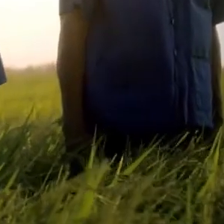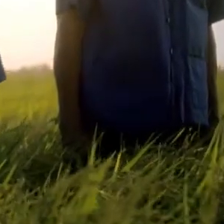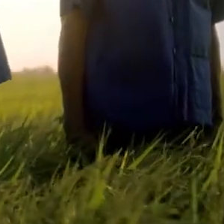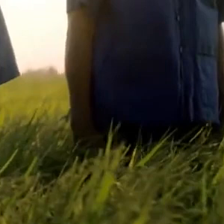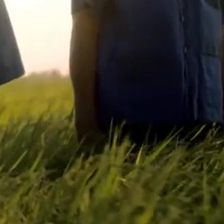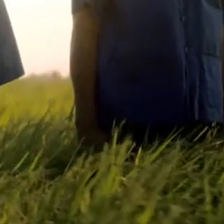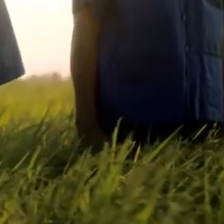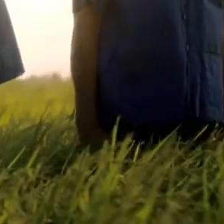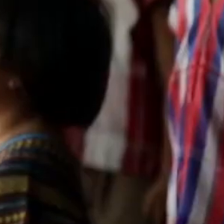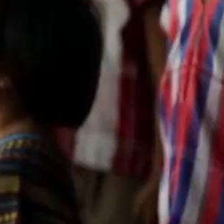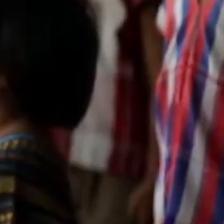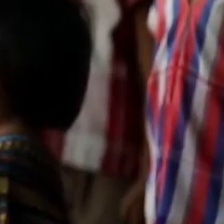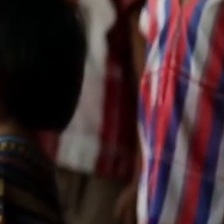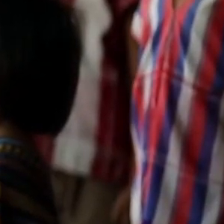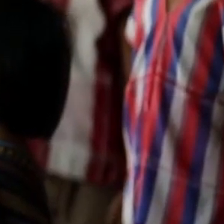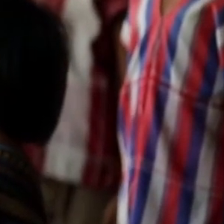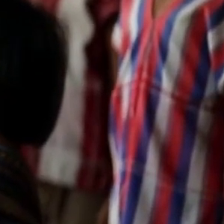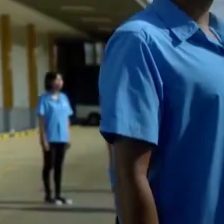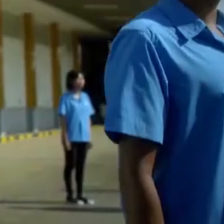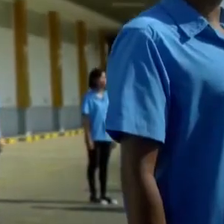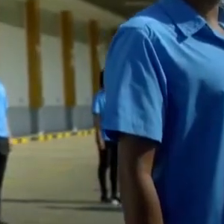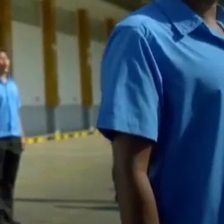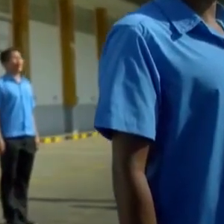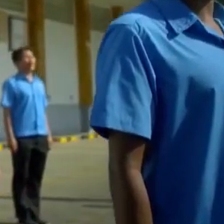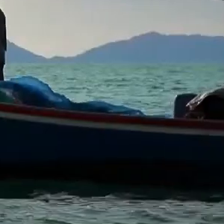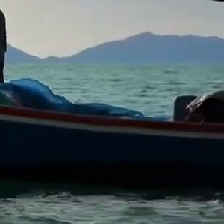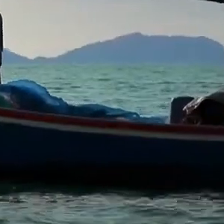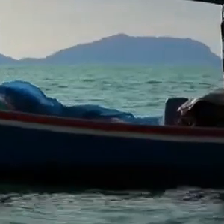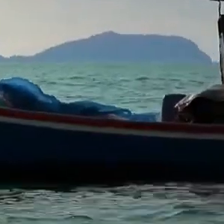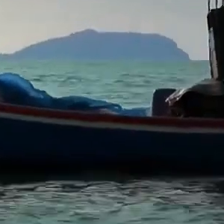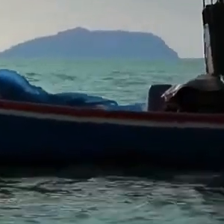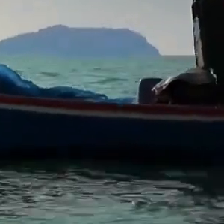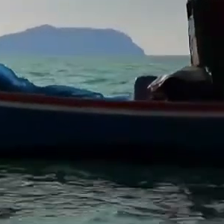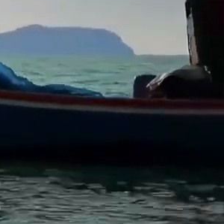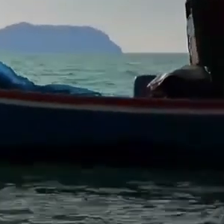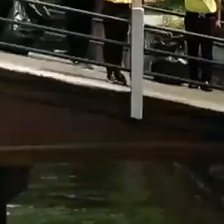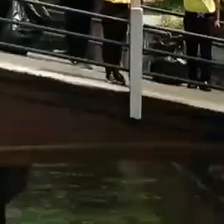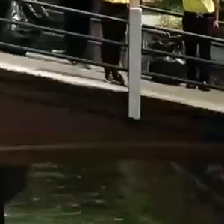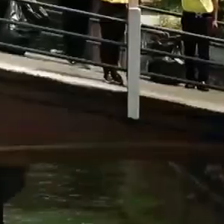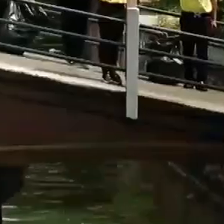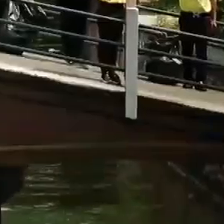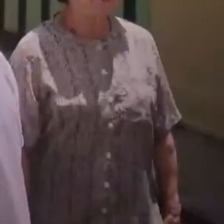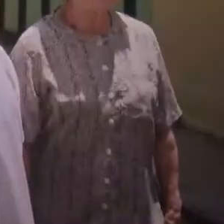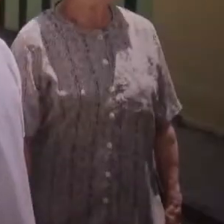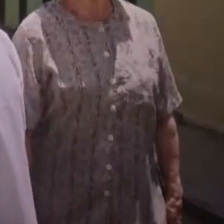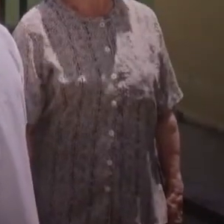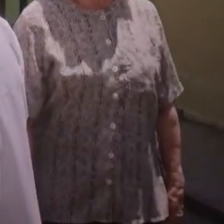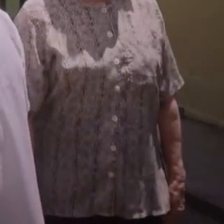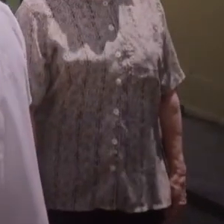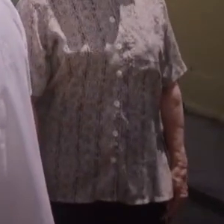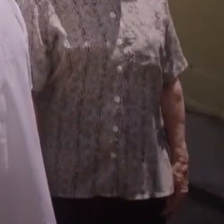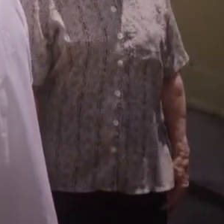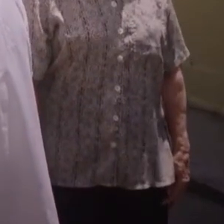ไทยทุกส่วงอยู่ดำรงคงไวยทั้งวรด้วย